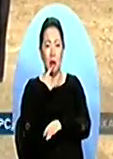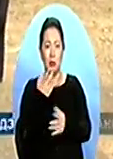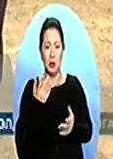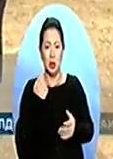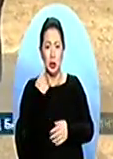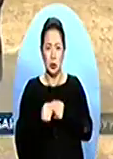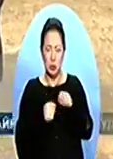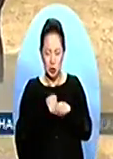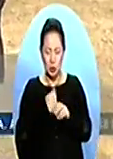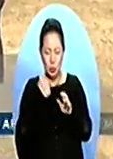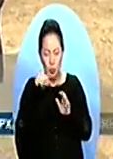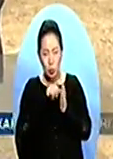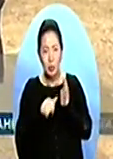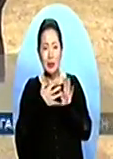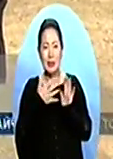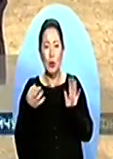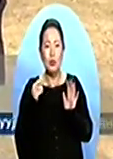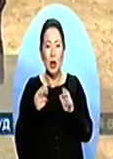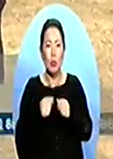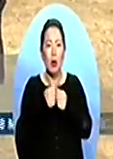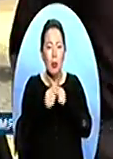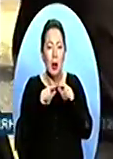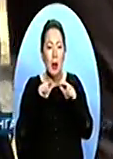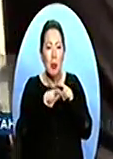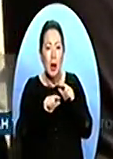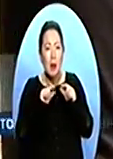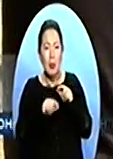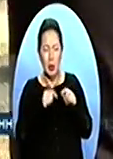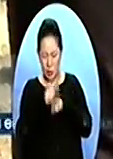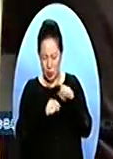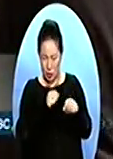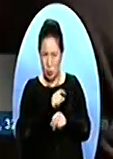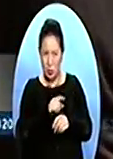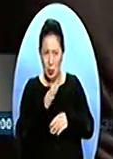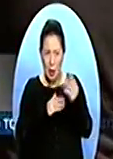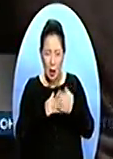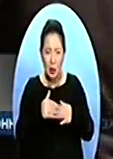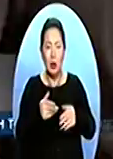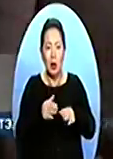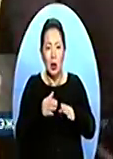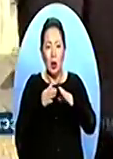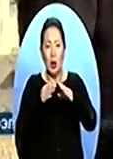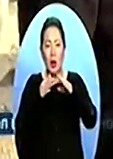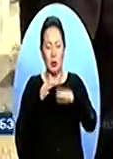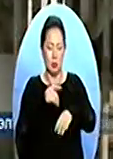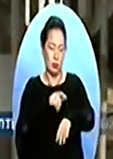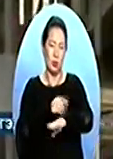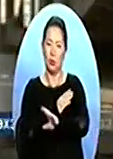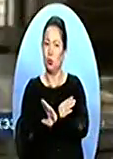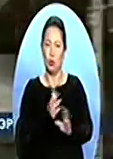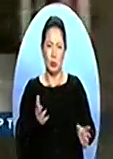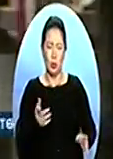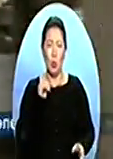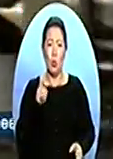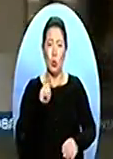сая төгрөг хуваарлаж өгдөг. За ингэж санхүүжилтийг нь бага хэмжээгээр жил бүр олгож байгаа нь сургуулийн барилгын ажил хугацаанд дуусах гээд хүргэжээ. Одоо байгаа